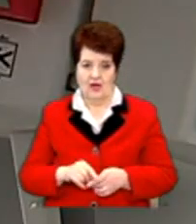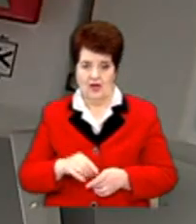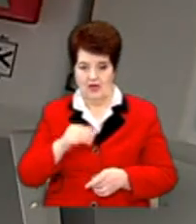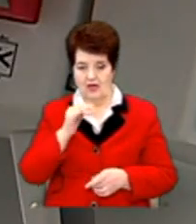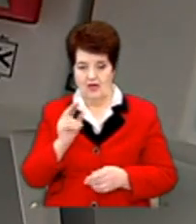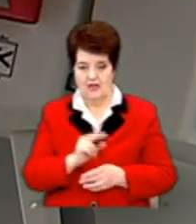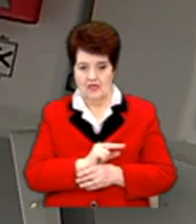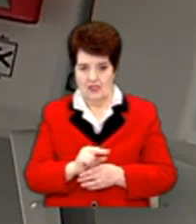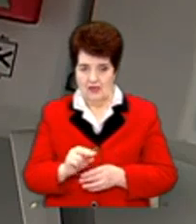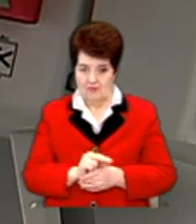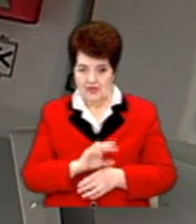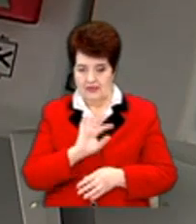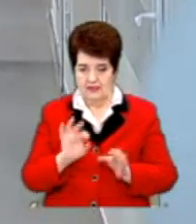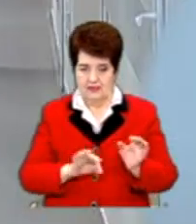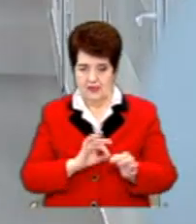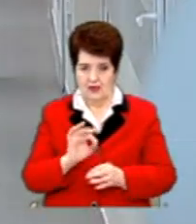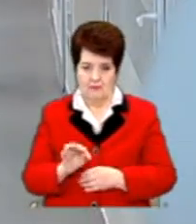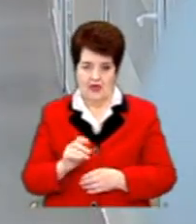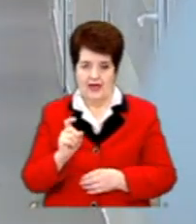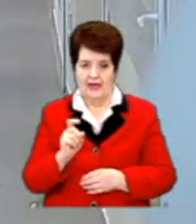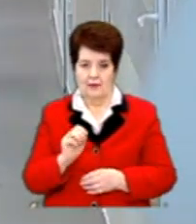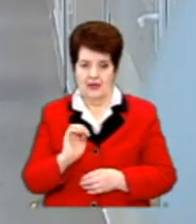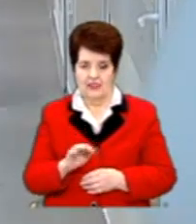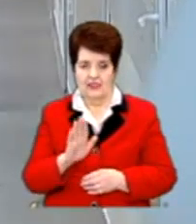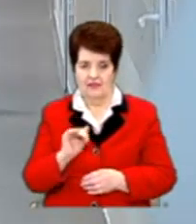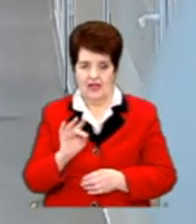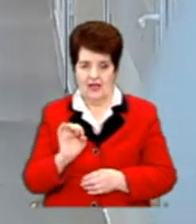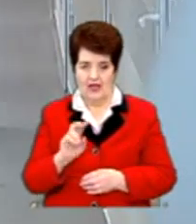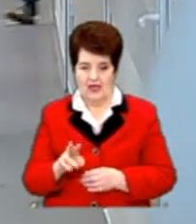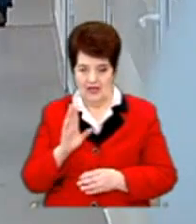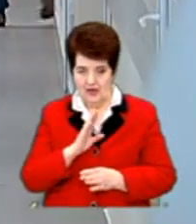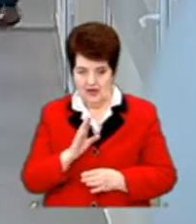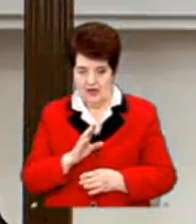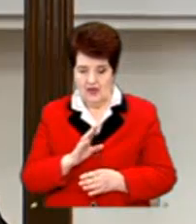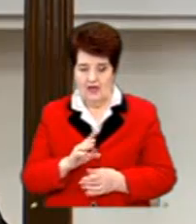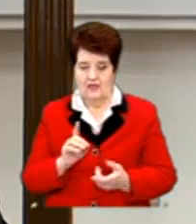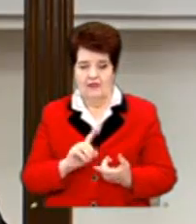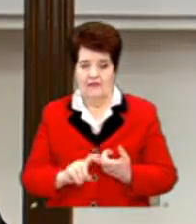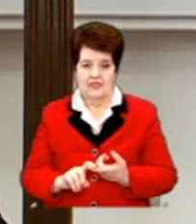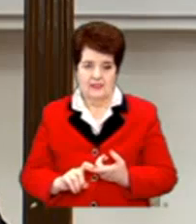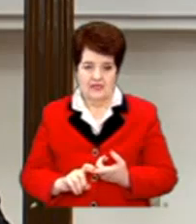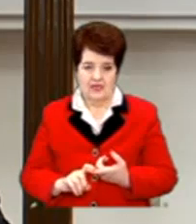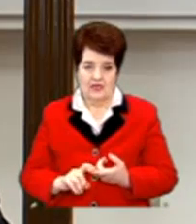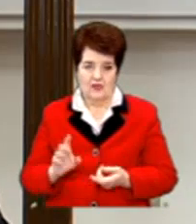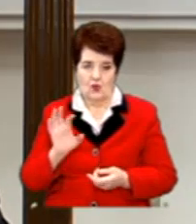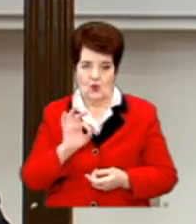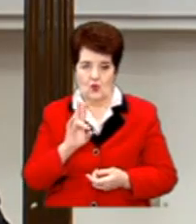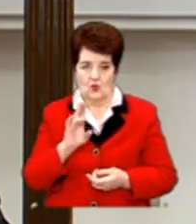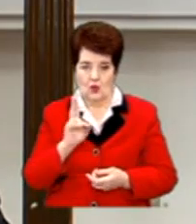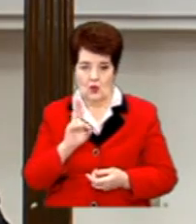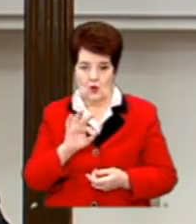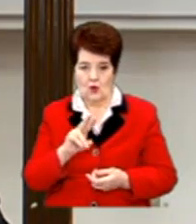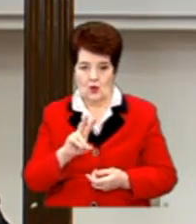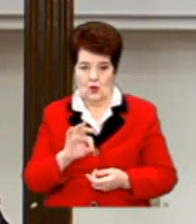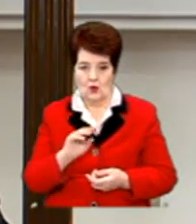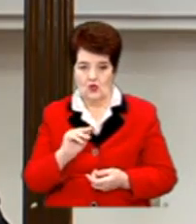de tratament, deci în cazul hepatitelor virale. Vorbim de investigații citomorfologice și vreau să menționez